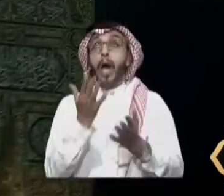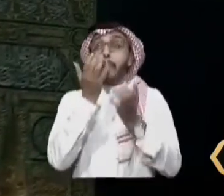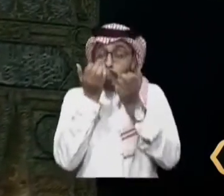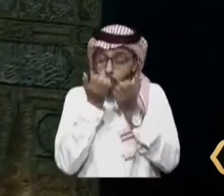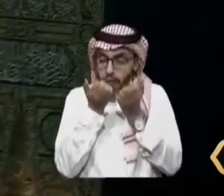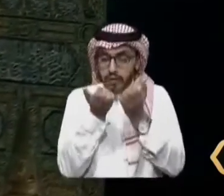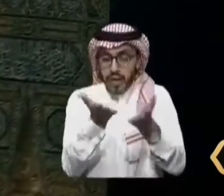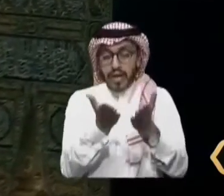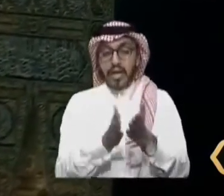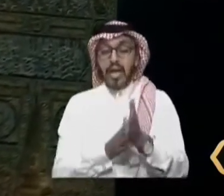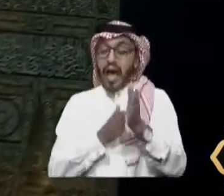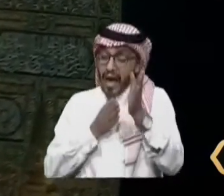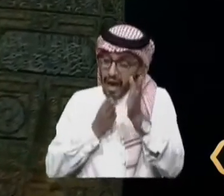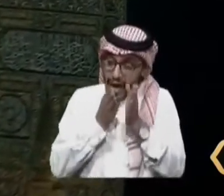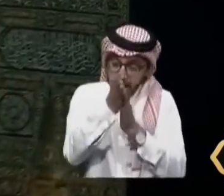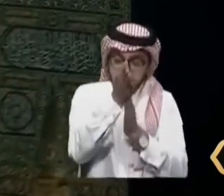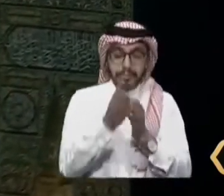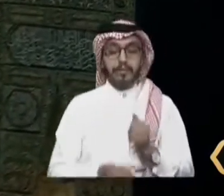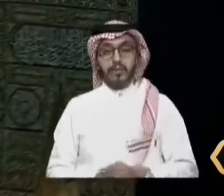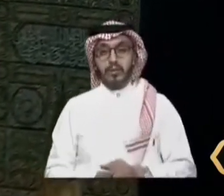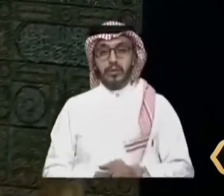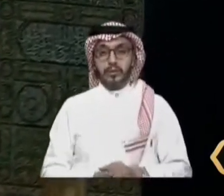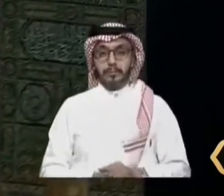الموفق إلى بلوغ ما يؤمل